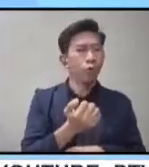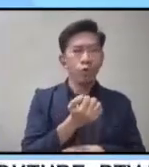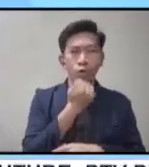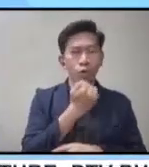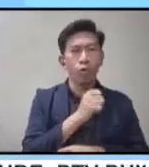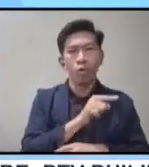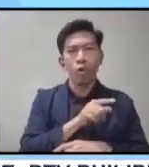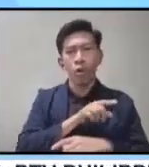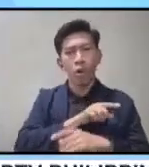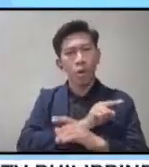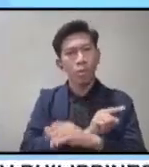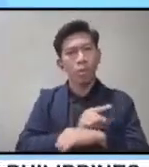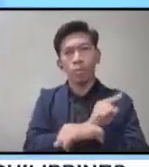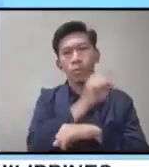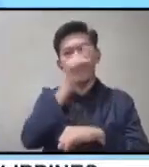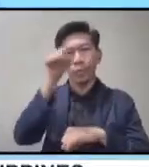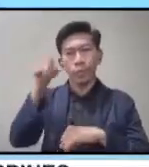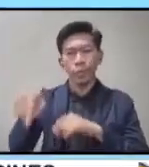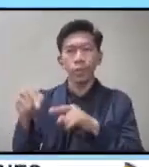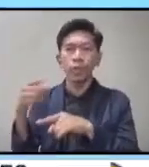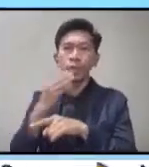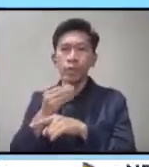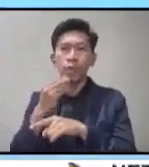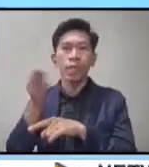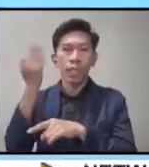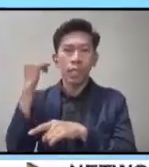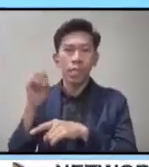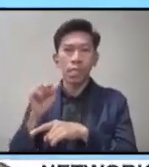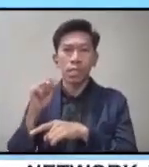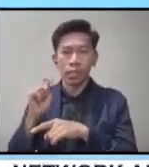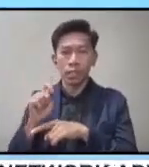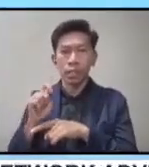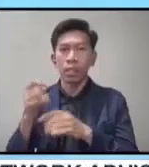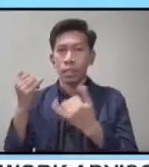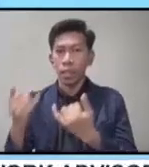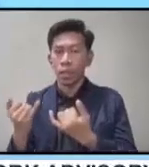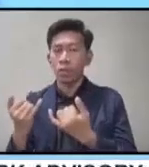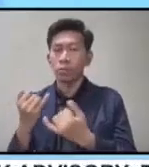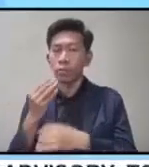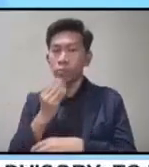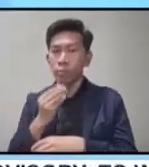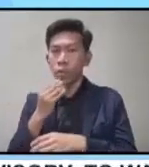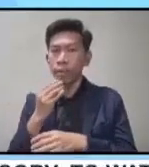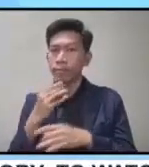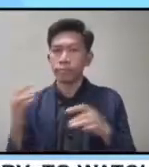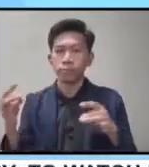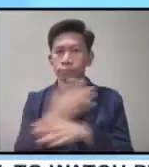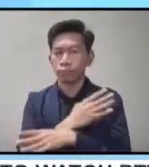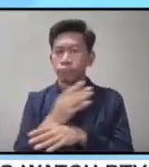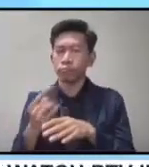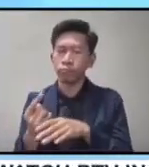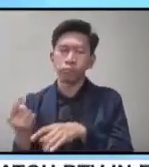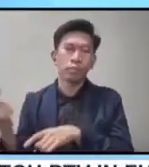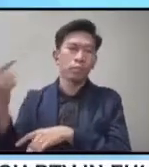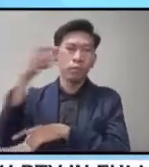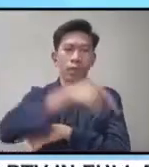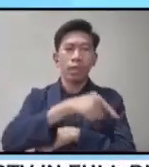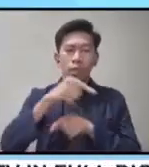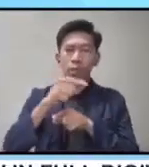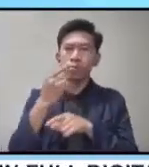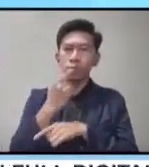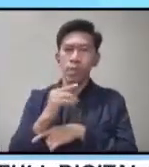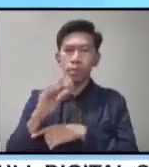Aniya, nagsisimula pa lang ang Israel sa pagganti kasabay ng pagtitiyak na gagawin ng lahat para mabawi ang